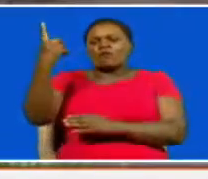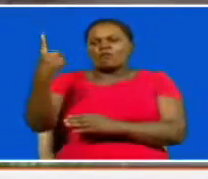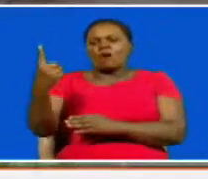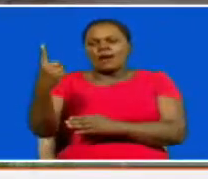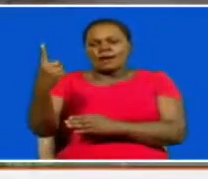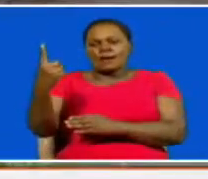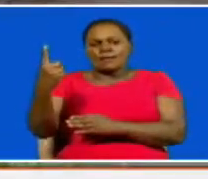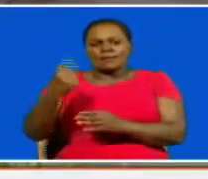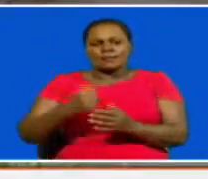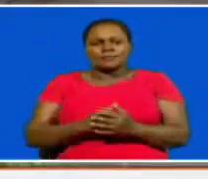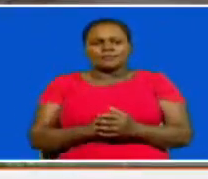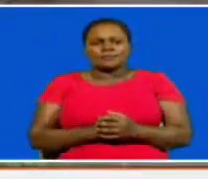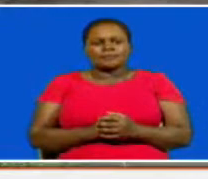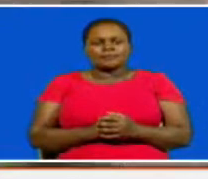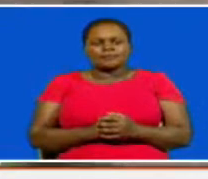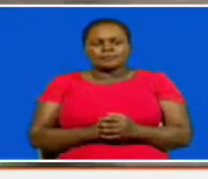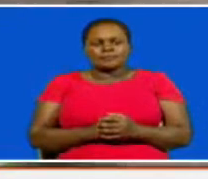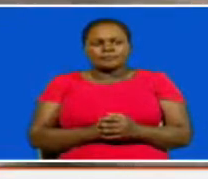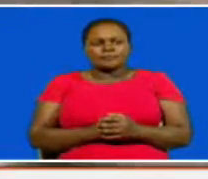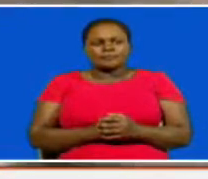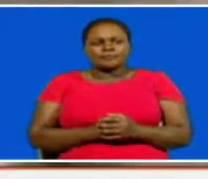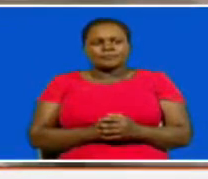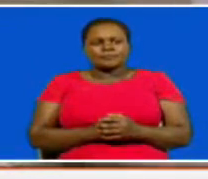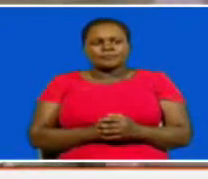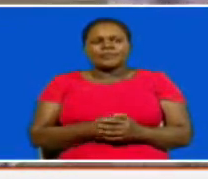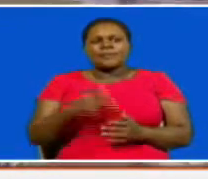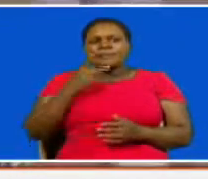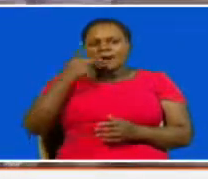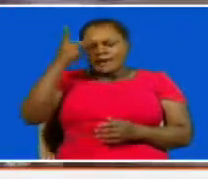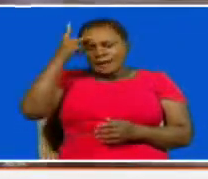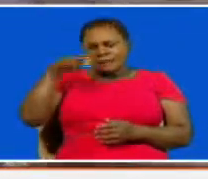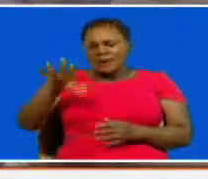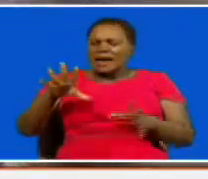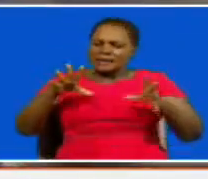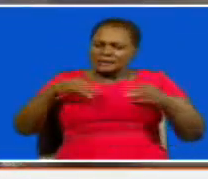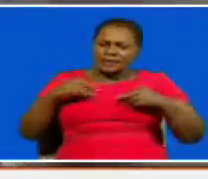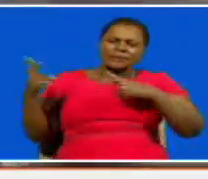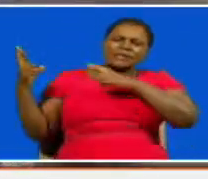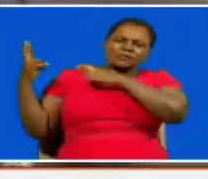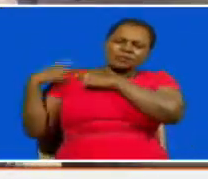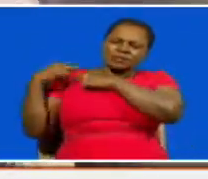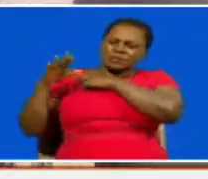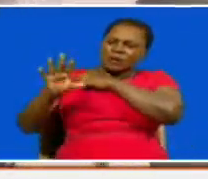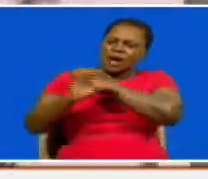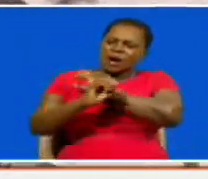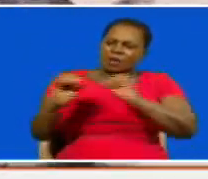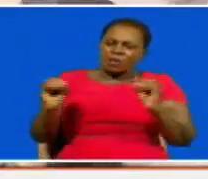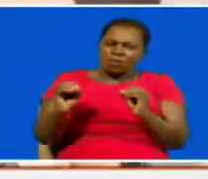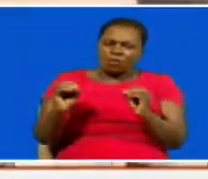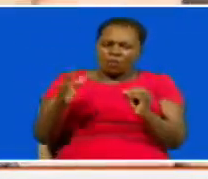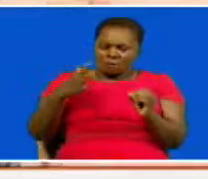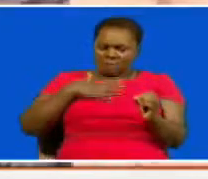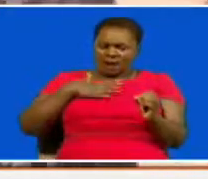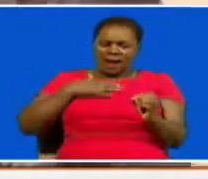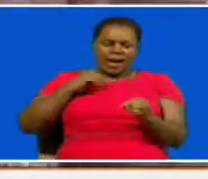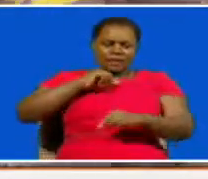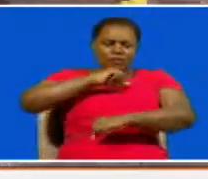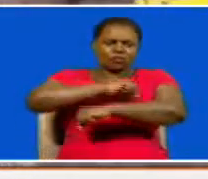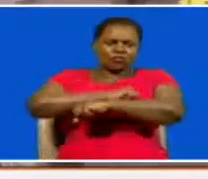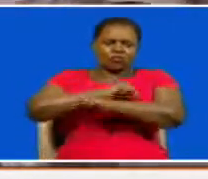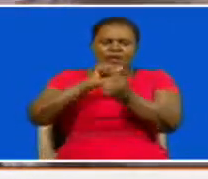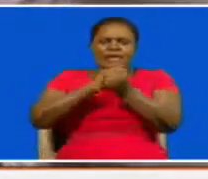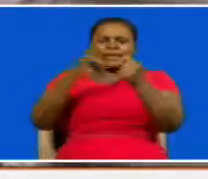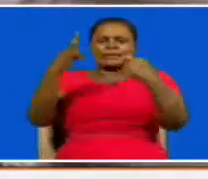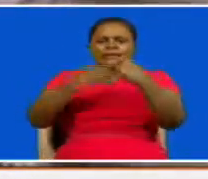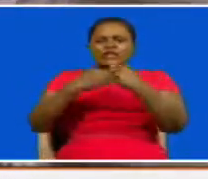last year have joined Form 1. Isipokuwa wazazi wenyewe hawajakubali kuleta watoto shuleni. Kama kwangu wamefika watoto 15 peke